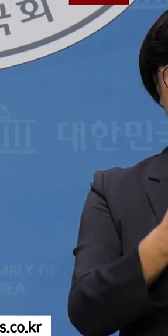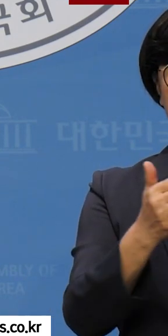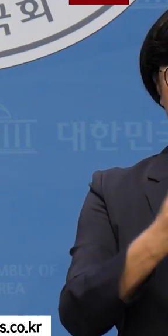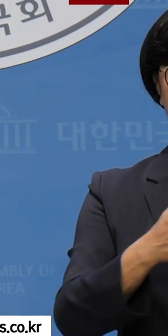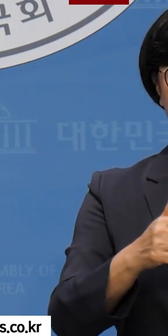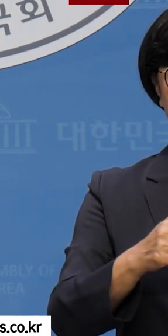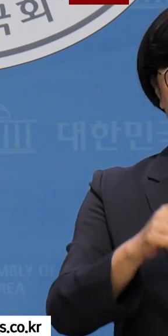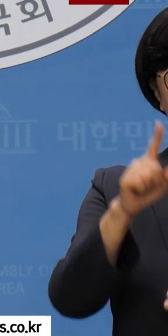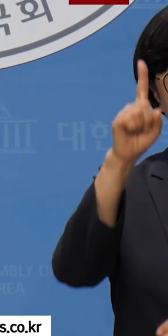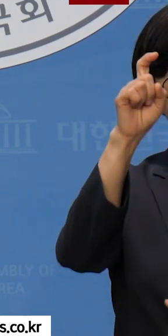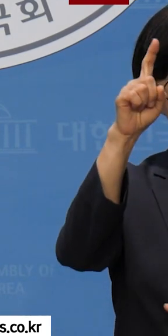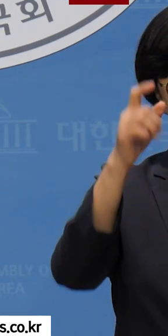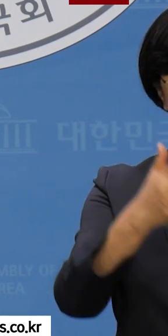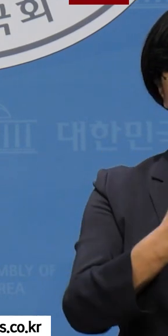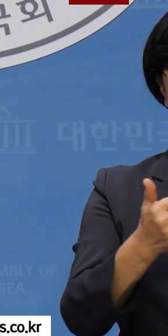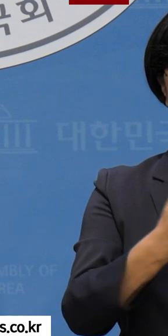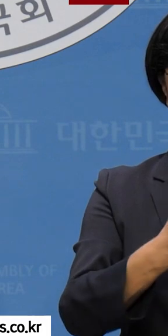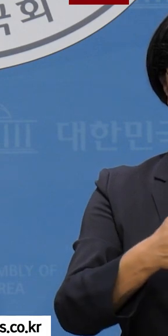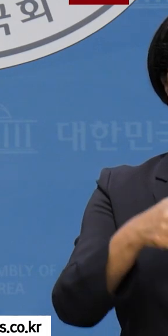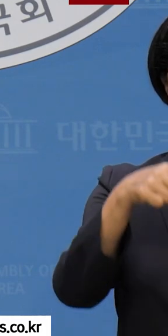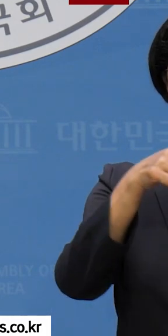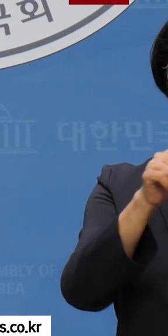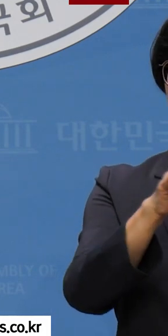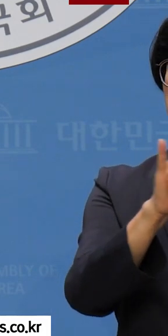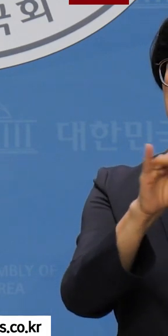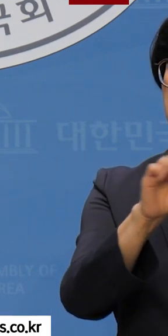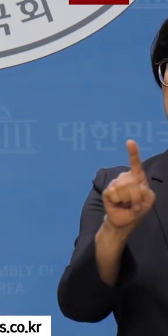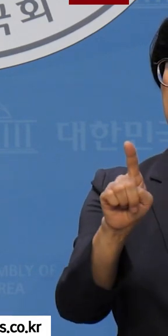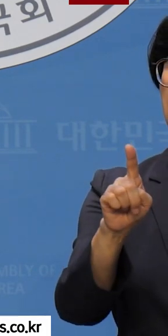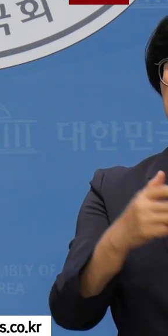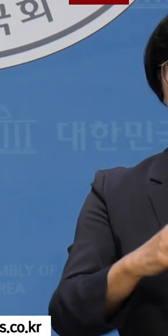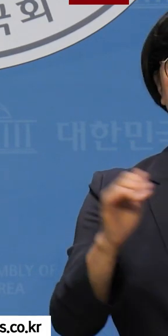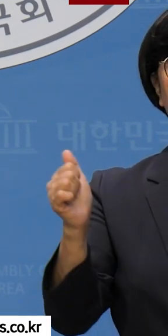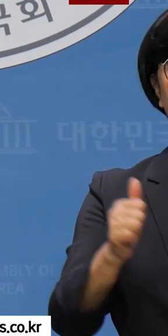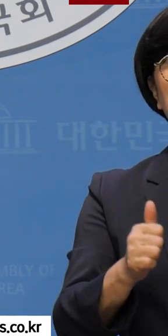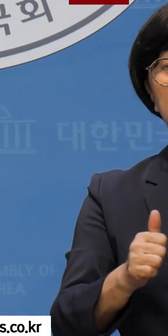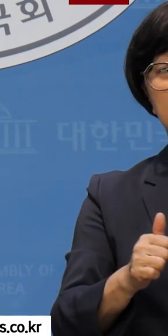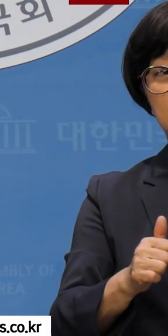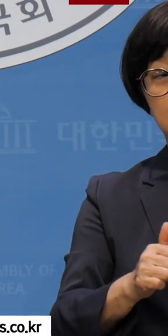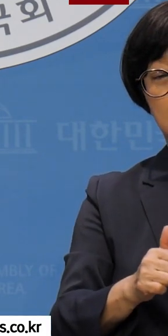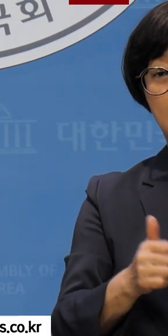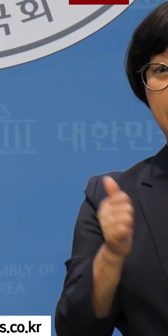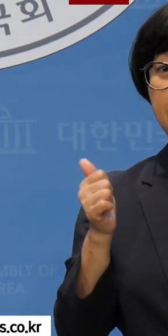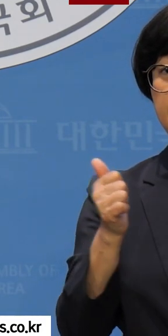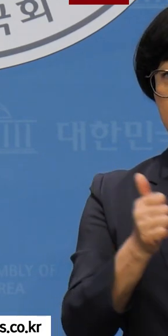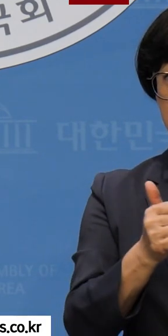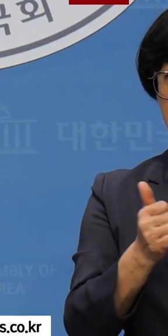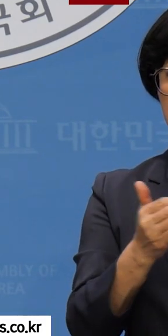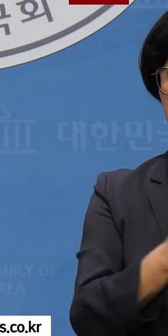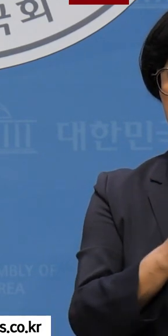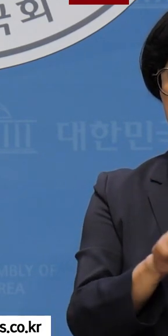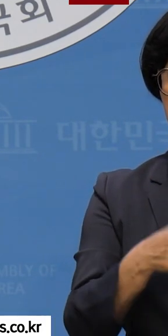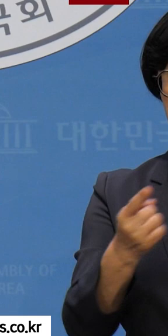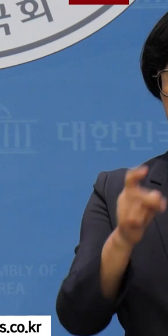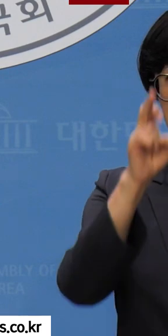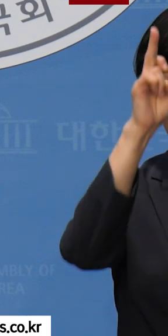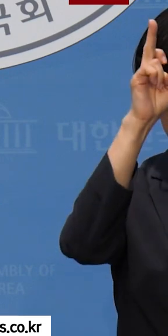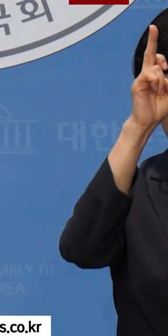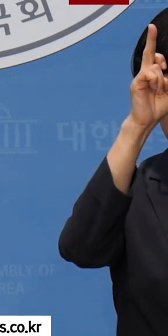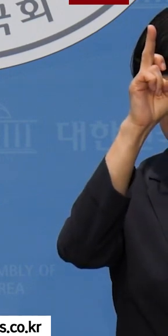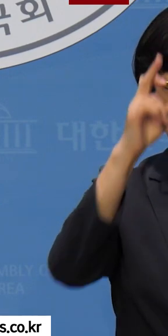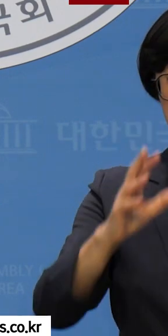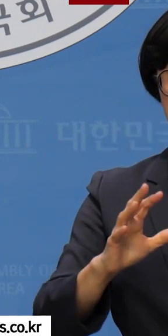직 접견실에서 사이바, 가파로바, 아제르바이잔 국회의장과 회담을 진행한 후에 12시에